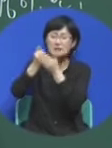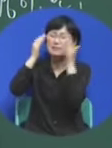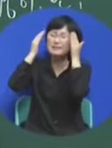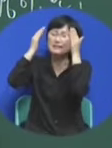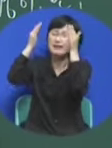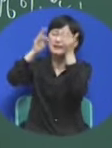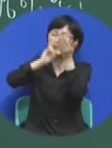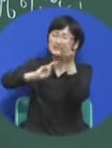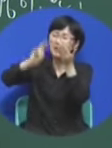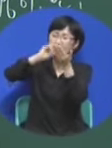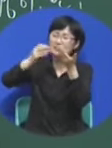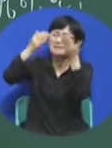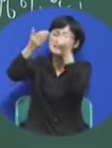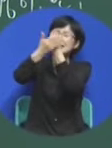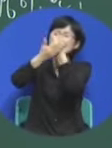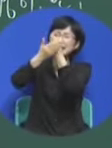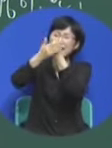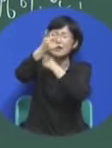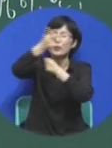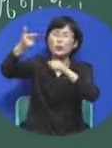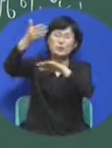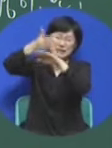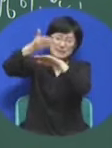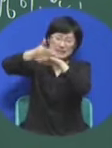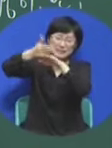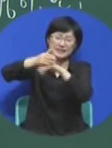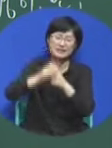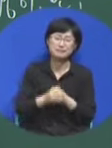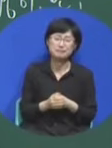하나님을 향하여 찬양할 수 있는 은혜 주신 것을 감사합니다.